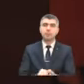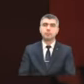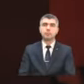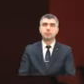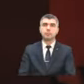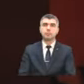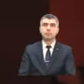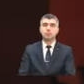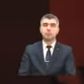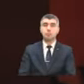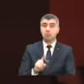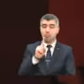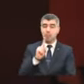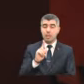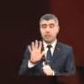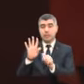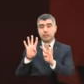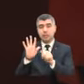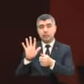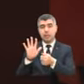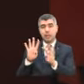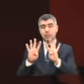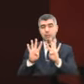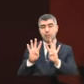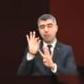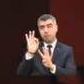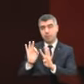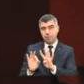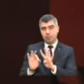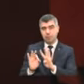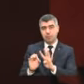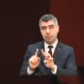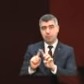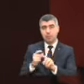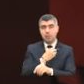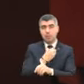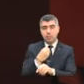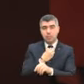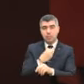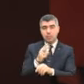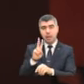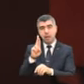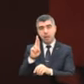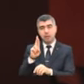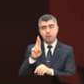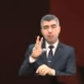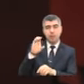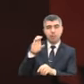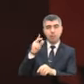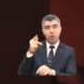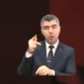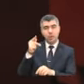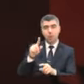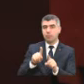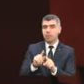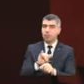بالنسبة لذاك القضية ديال 86% ديال ديال ديال ديال الموارد البشرية كاينة ما بين الرباط والدار البيضاء وقنيطرة، لا كاينة 25%